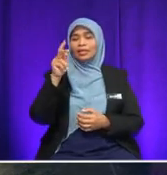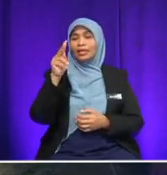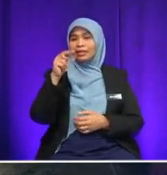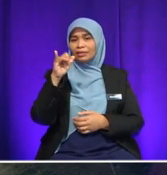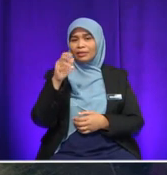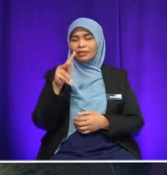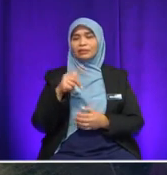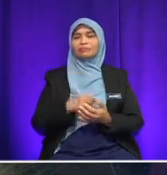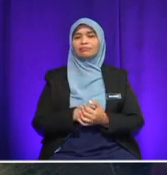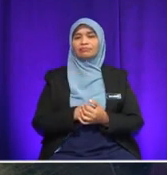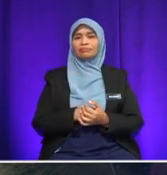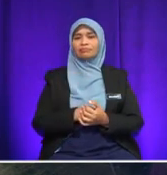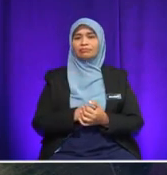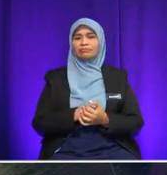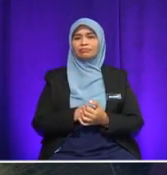dia tentang